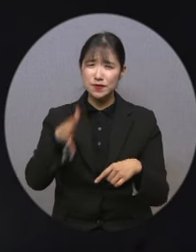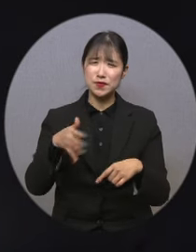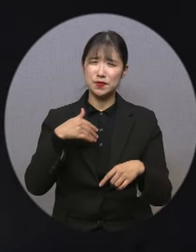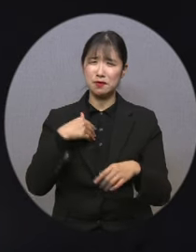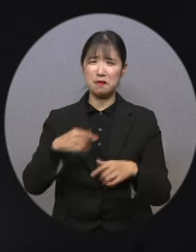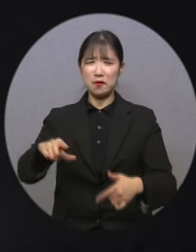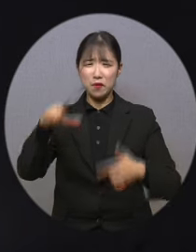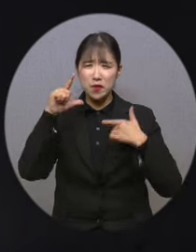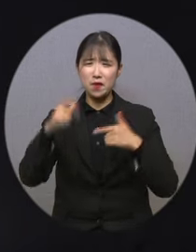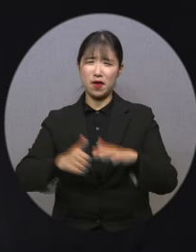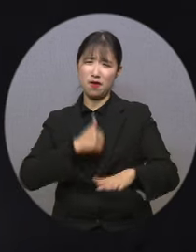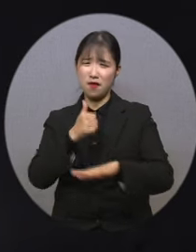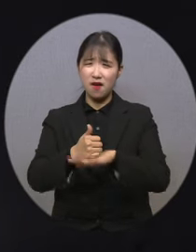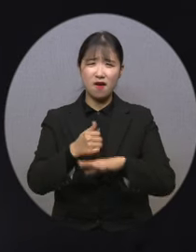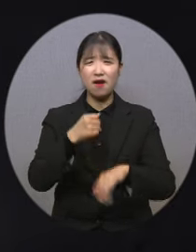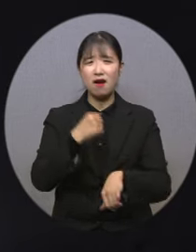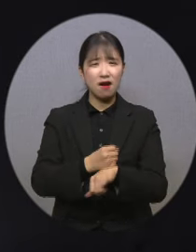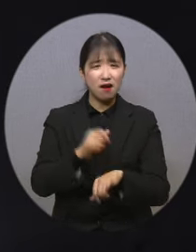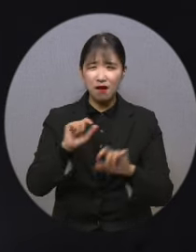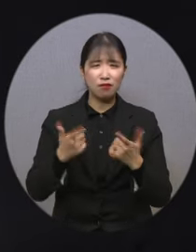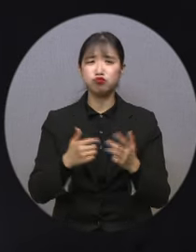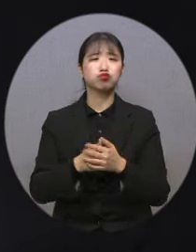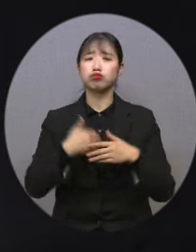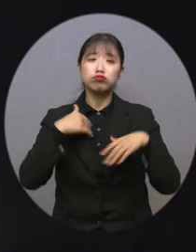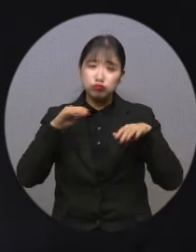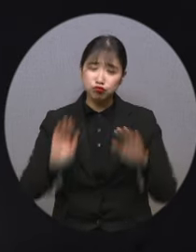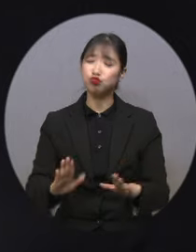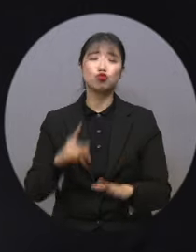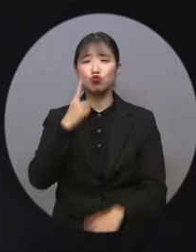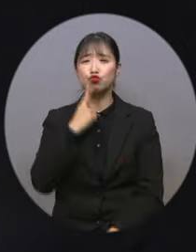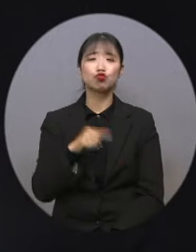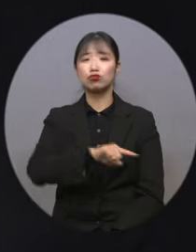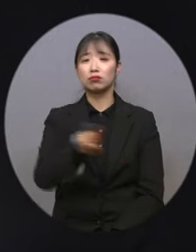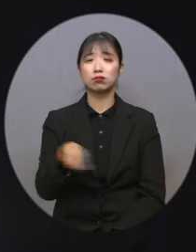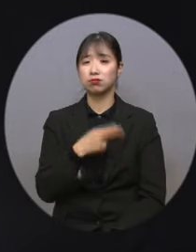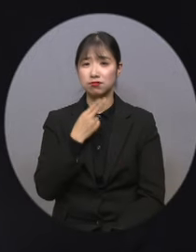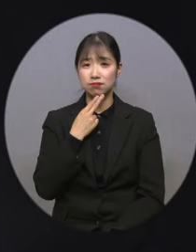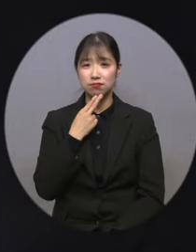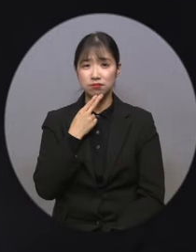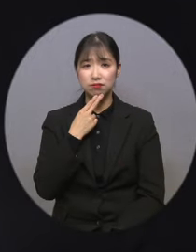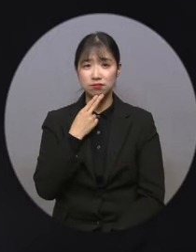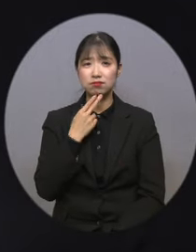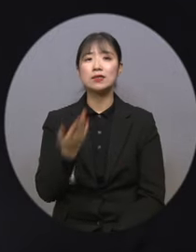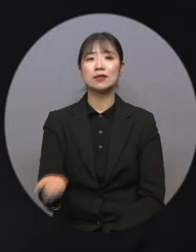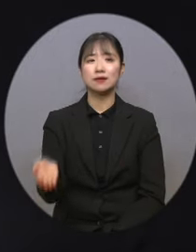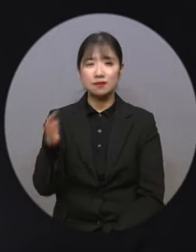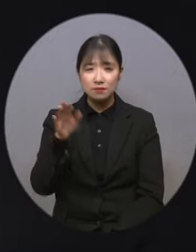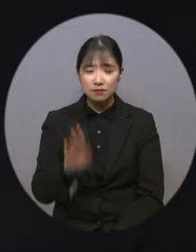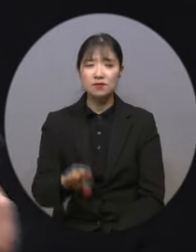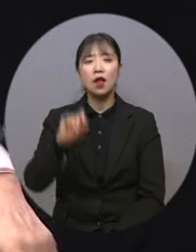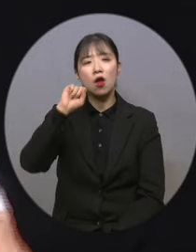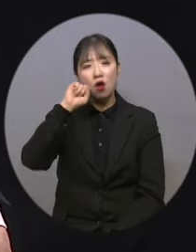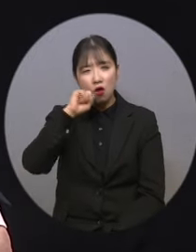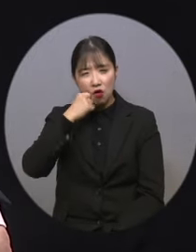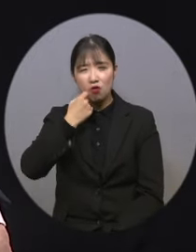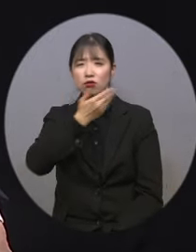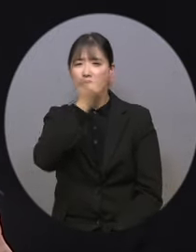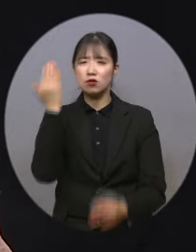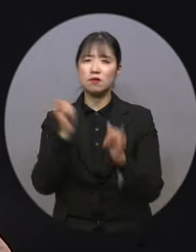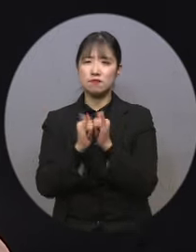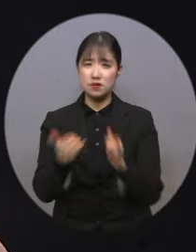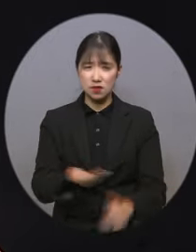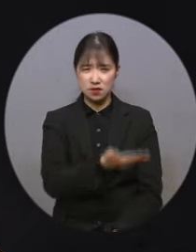성공하는 게 아니라 지금도 부러운 게 없습니다 그렇잖아요 음 그러나 어려운 젊은이들